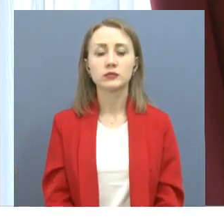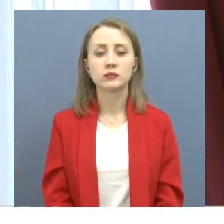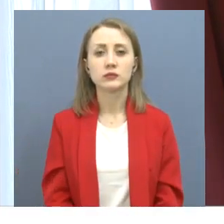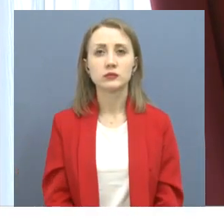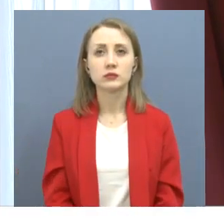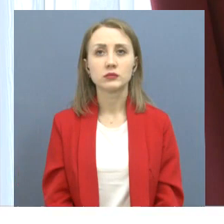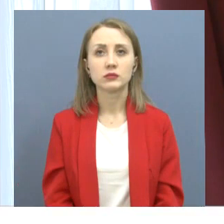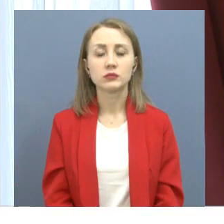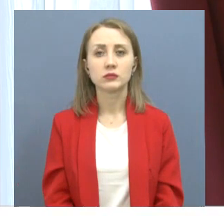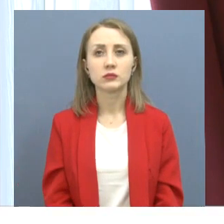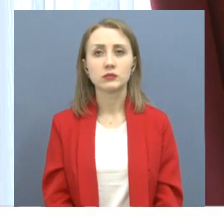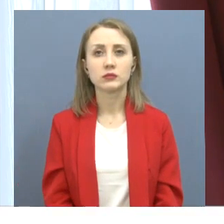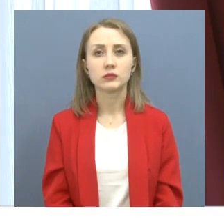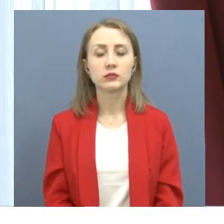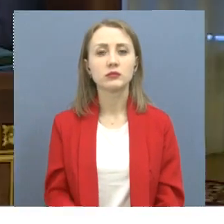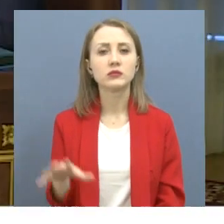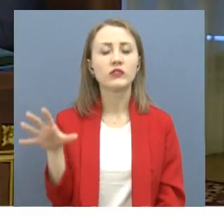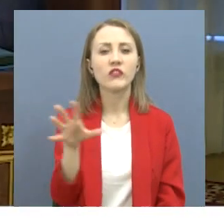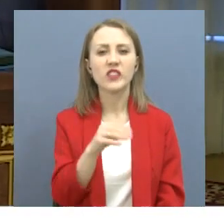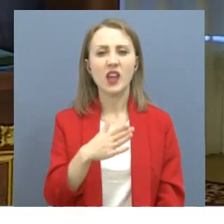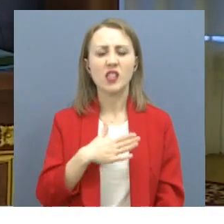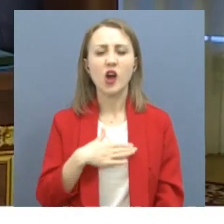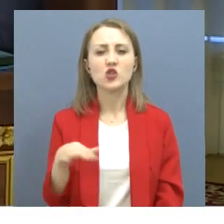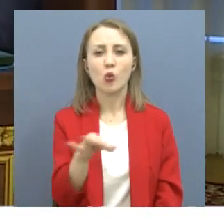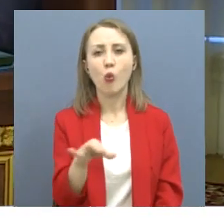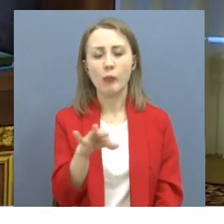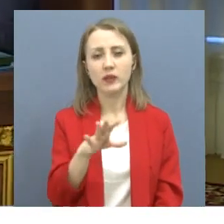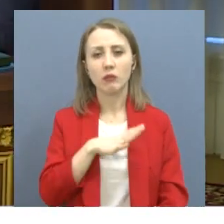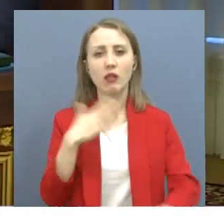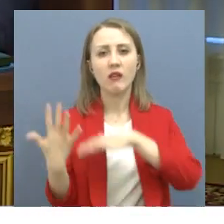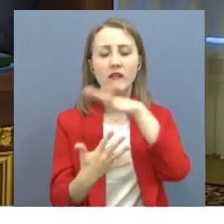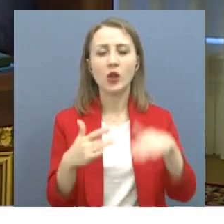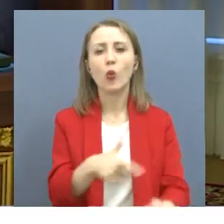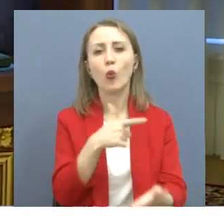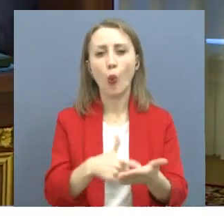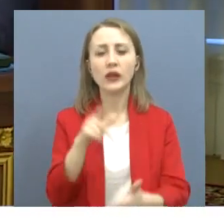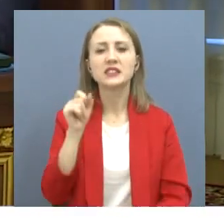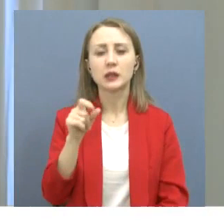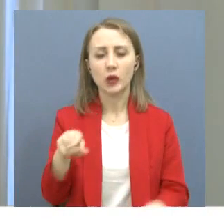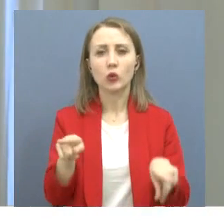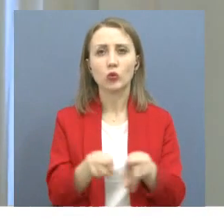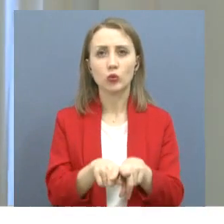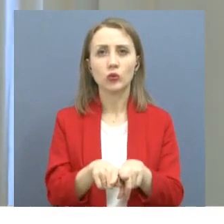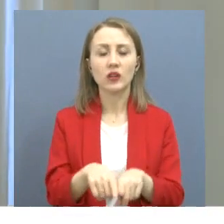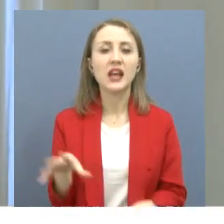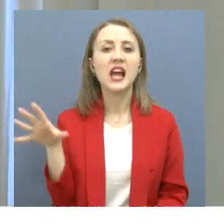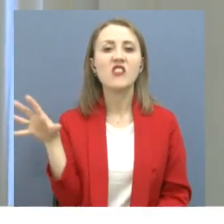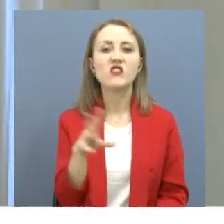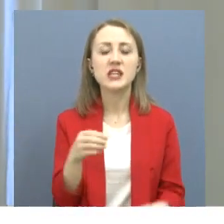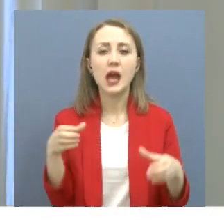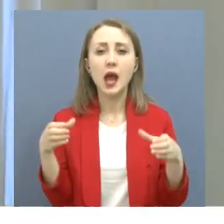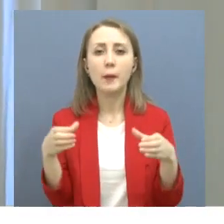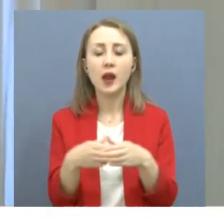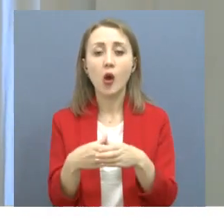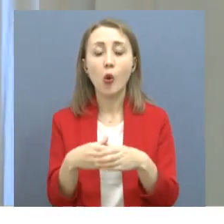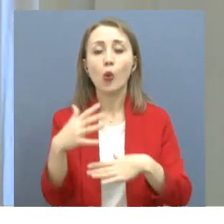В принципе, имея глобально затронуты все наши регионы, в том числе даже Степногорск имеется один объект. Максимально все бригады РЭКУ по